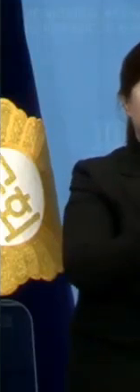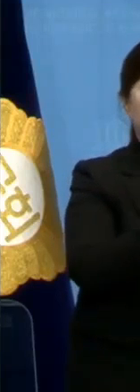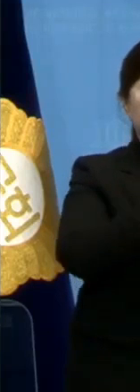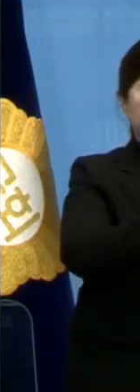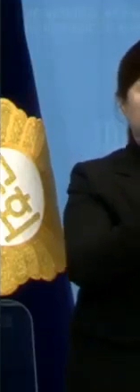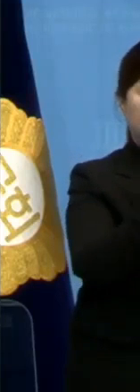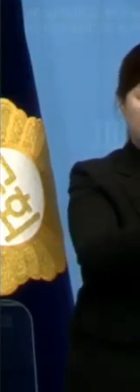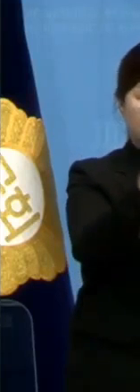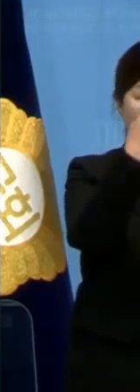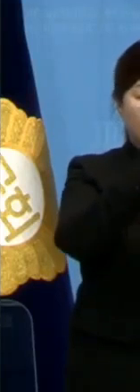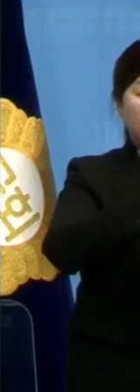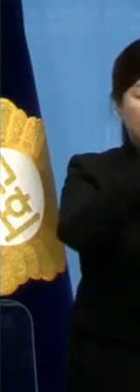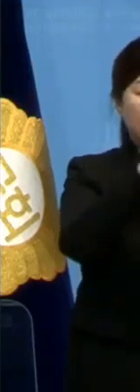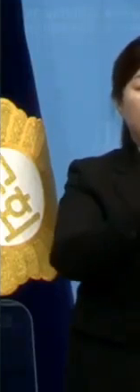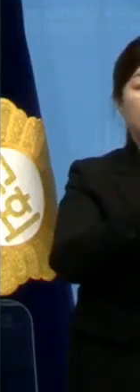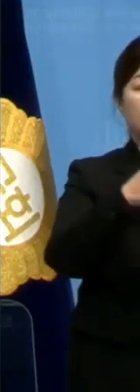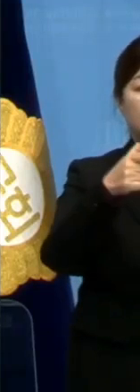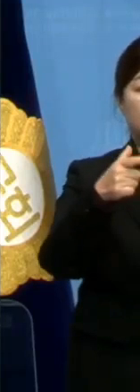확대입니다.